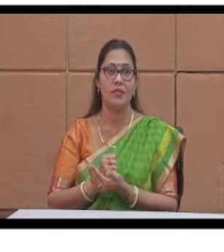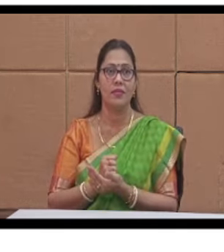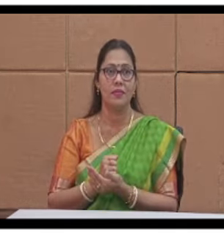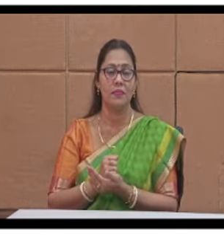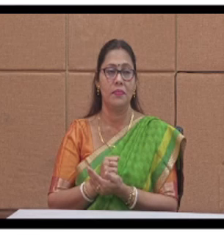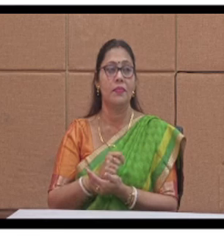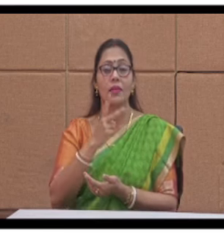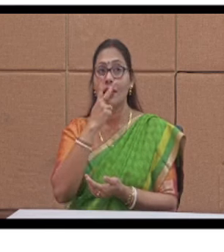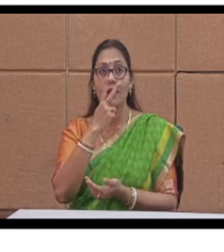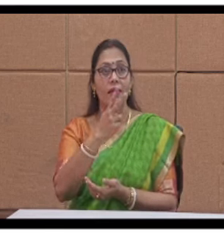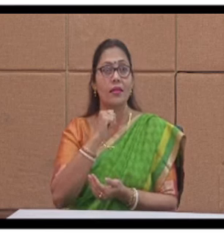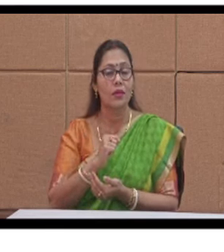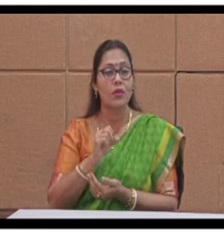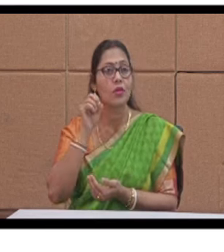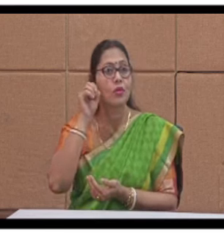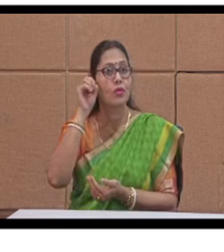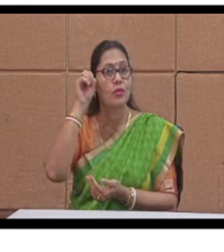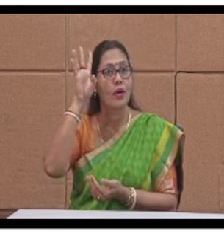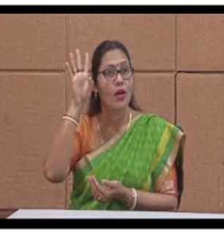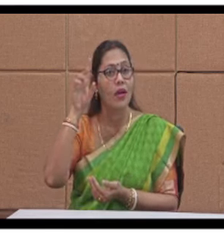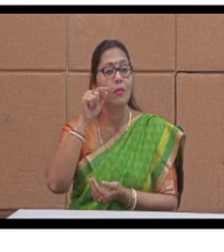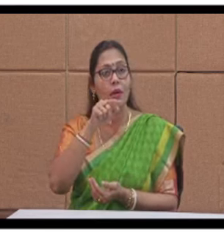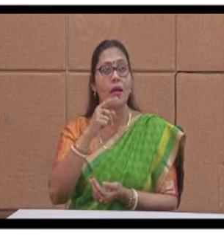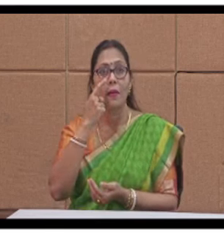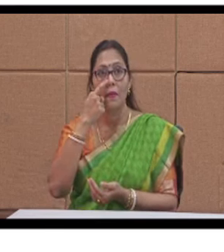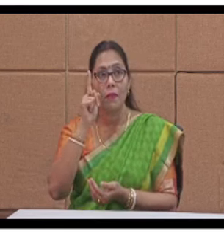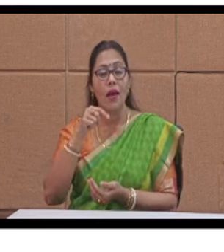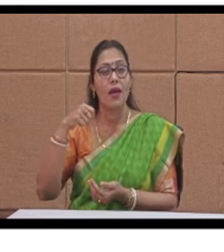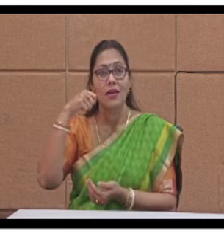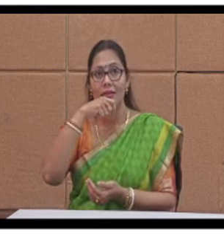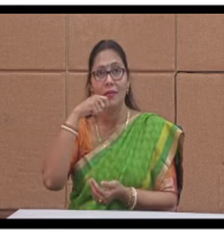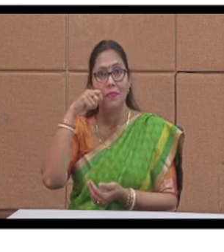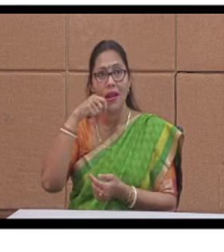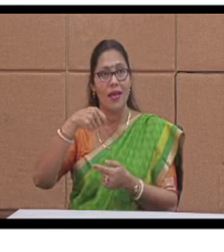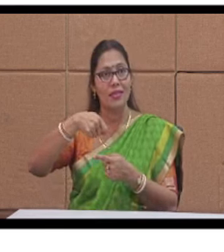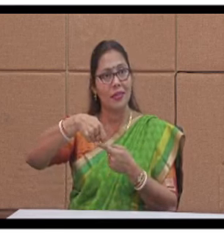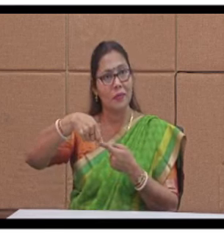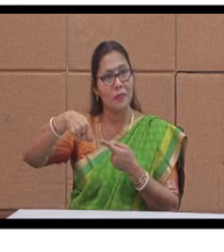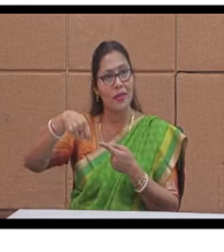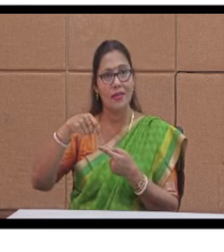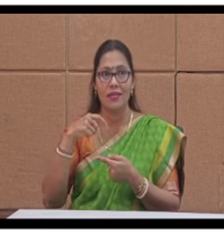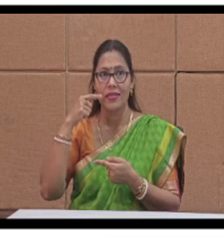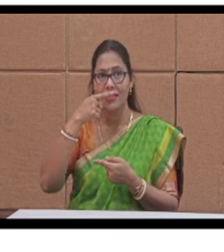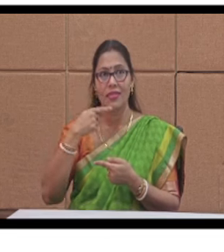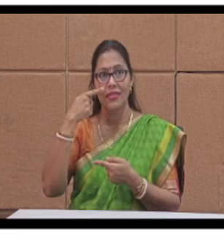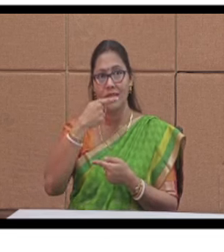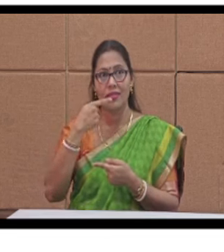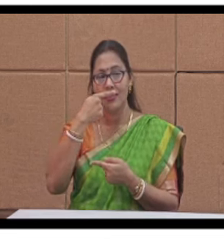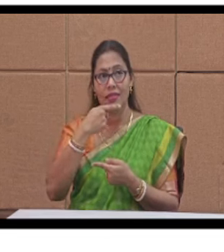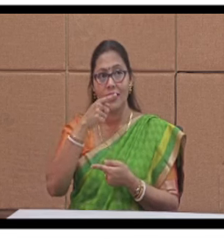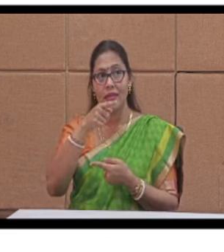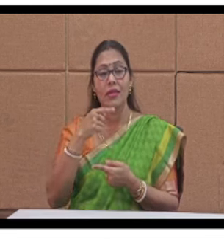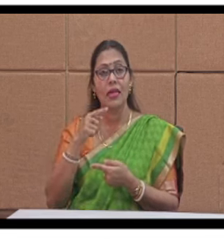গুরুত্বপূর্ণ দেখো সকালে উঠেই মা ব্রাশ আর পেস্ট ধরিয়ে দেন একটা